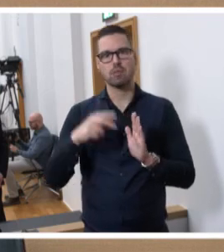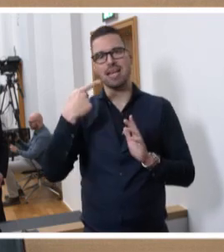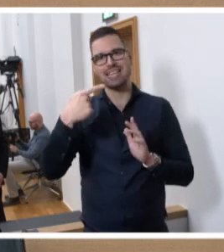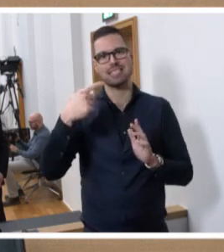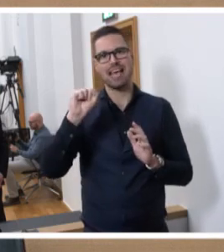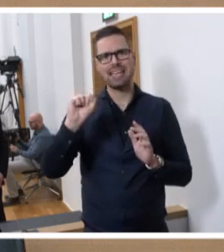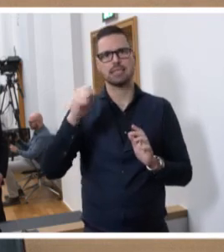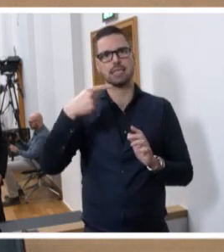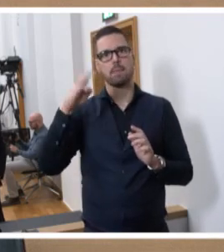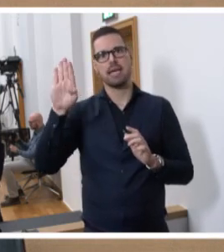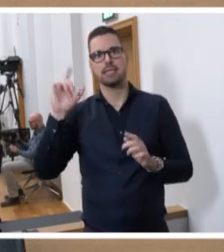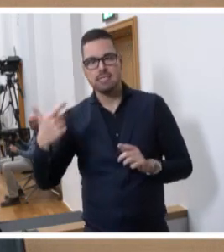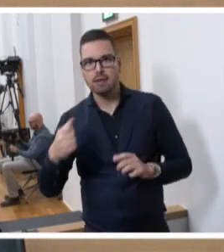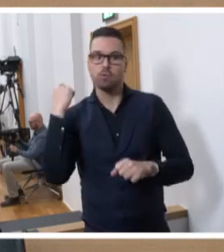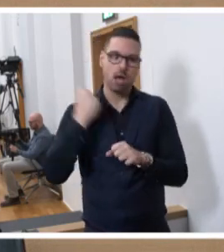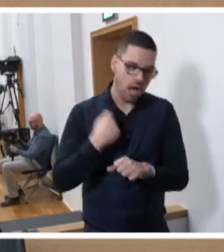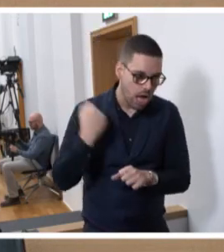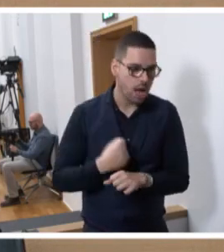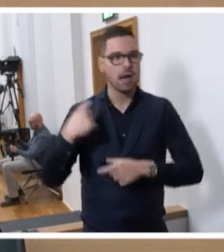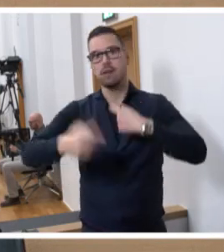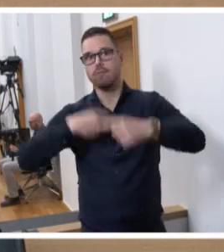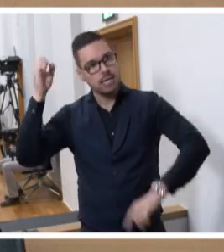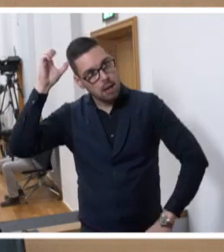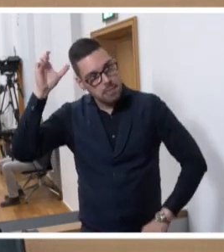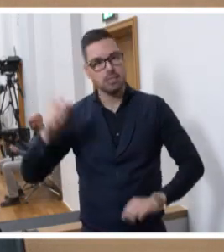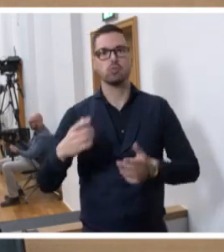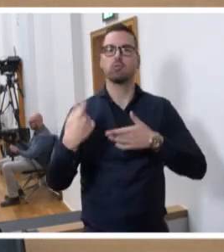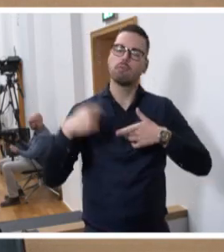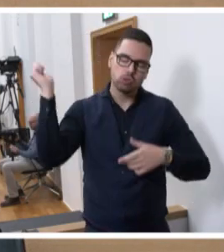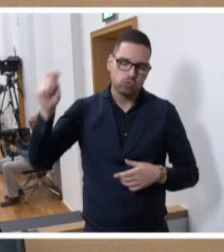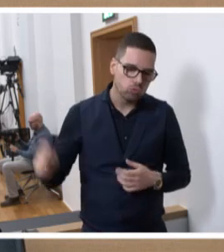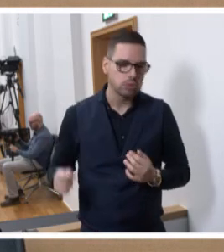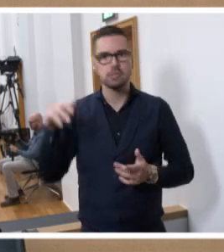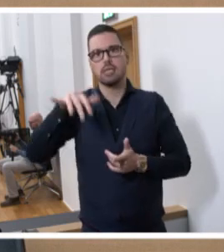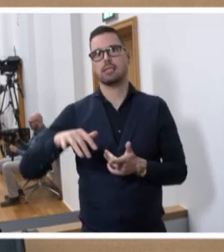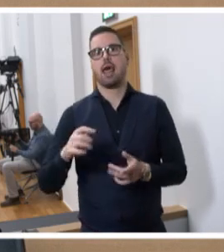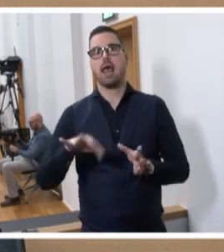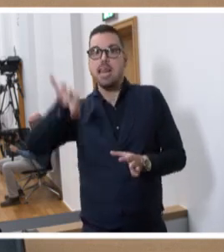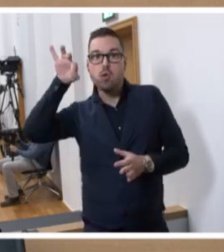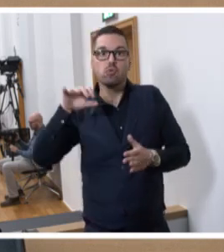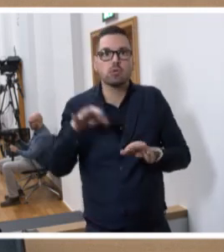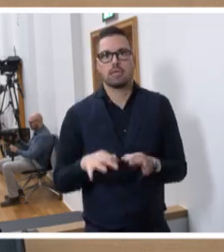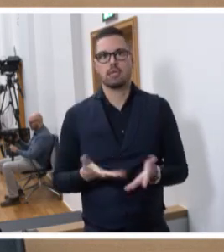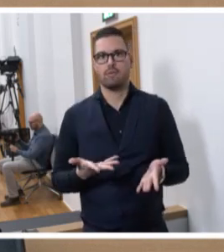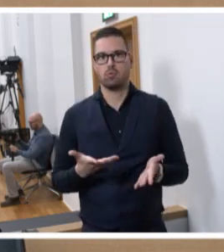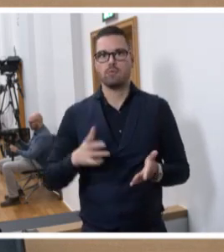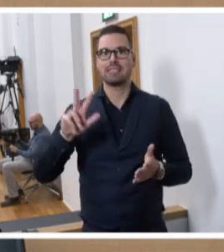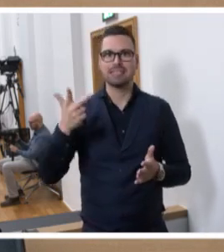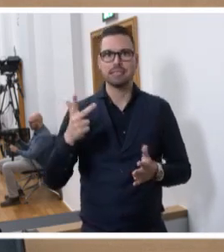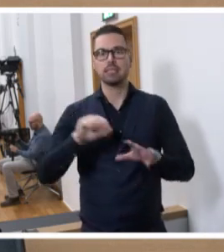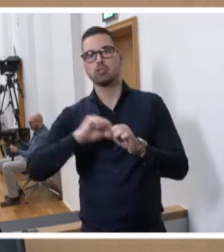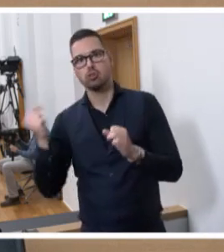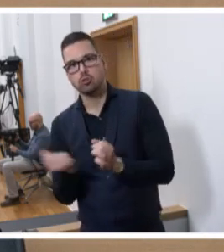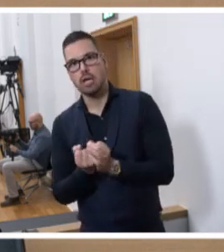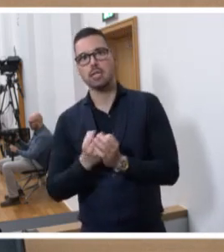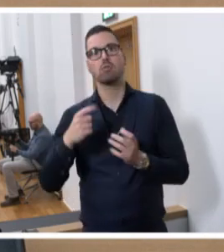II kommen um auch zu arbeiten um sich weiterzubilden oder weiter zu studieren wir haben eine Lösung gefunden für Drittstaatsangehörige